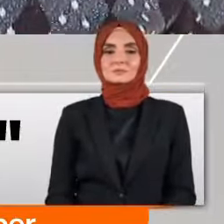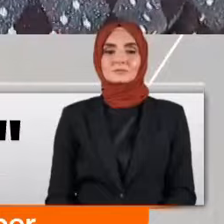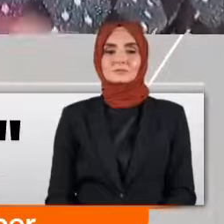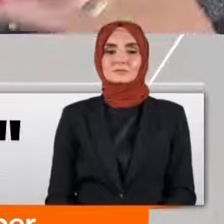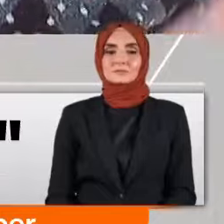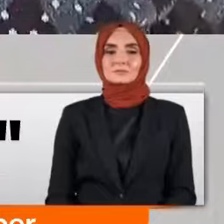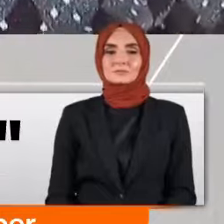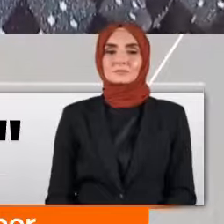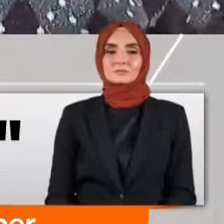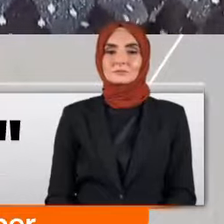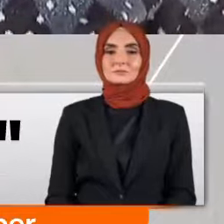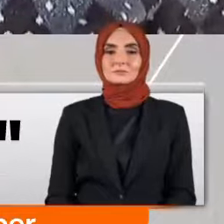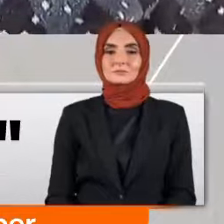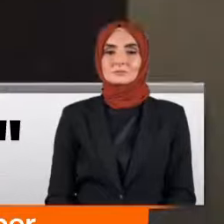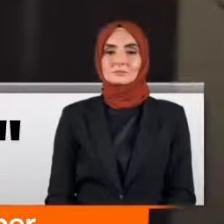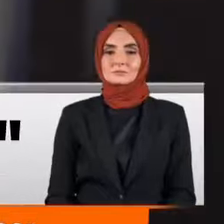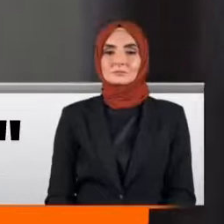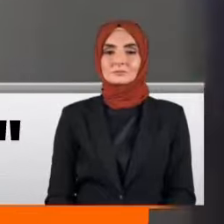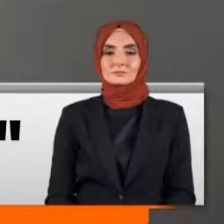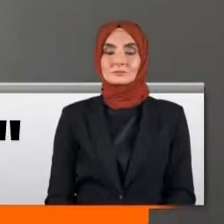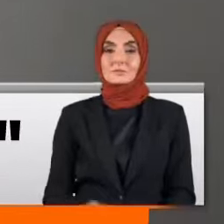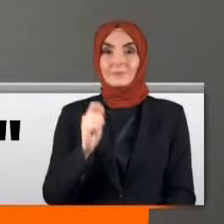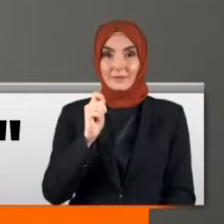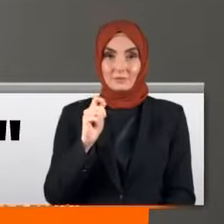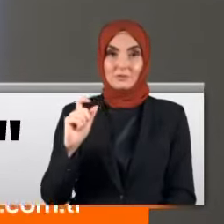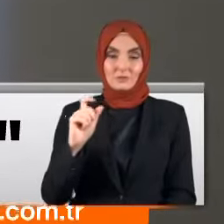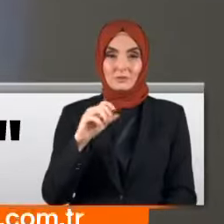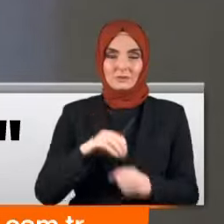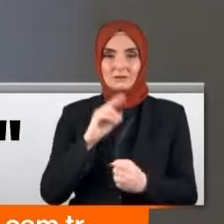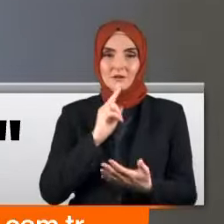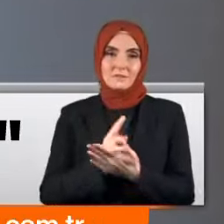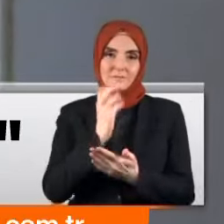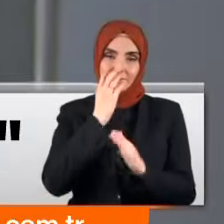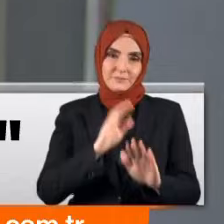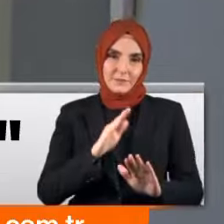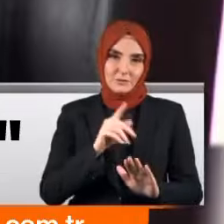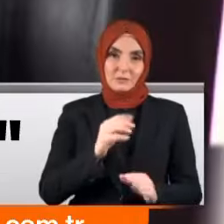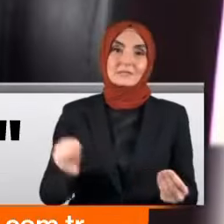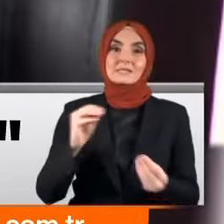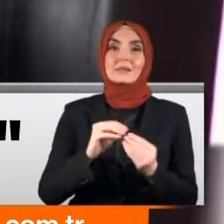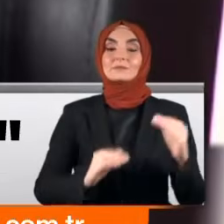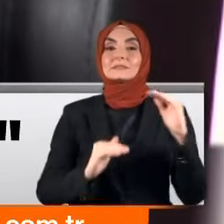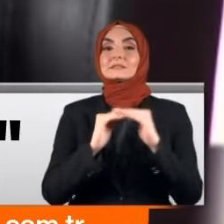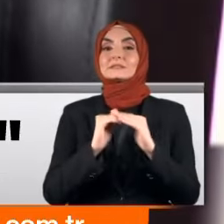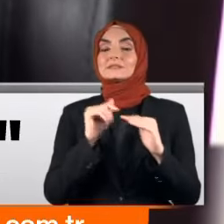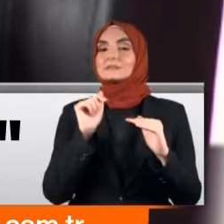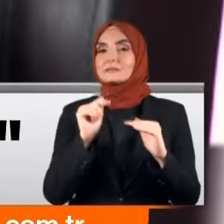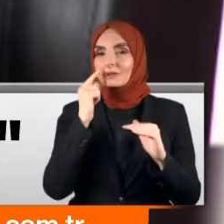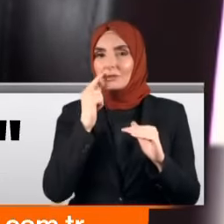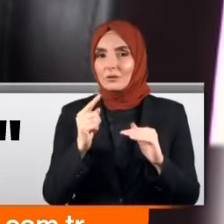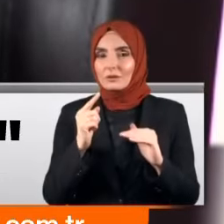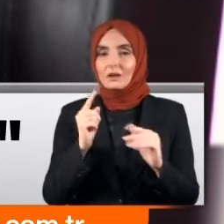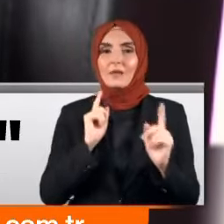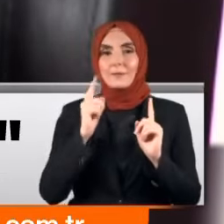mal sahiplerinin mağdur olduğu bir süreç içerisindeyiz. Temmuz ayında kararı verilmesi beklenen zam sınırı hakkında Adalet Bakanı Yılmaz